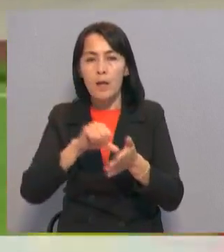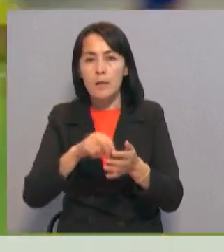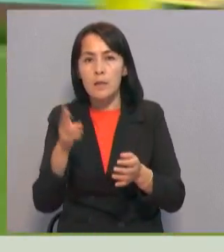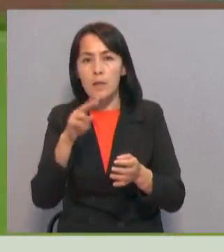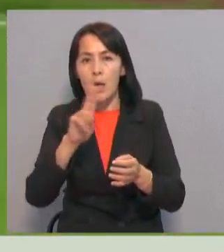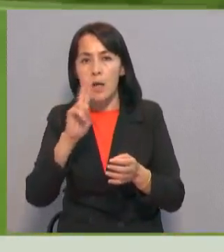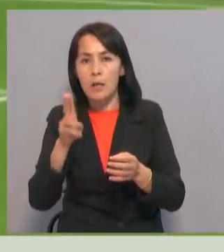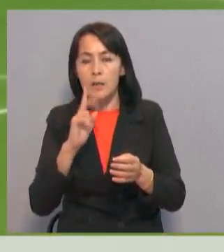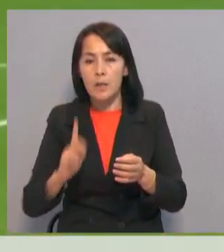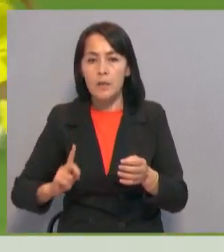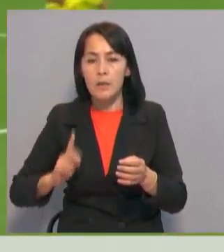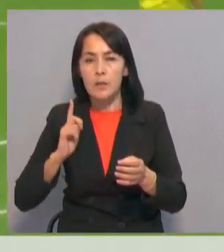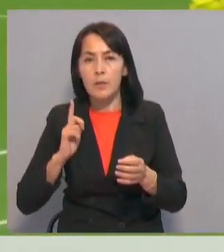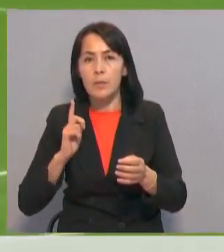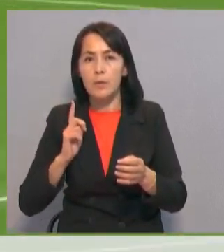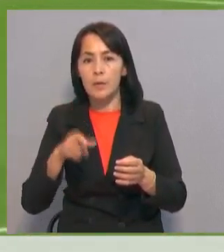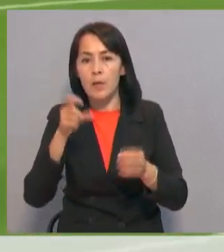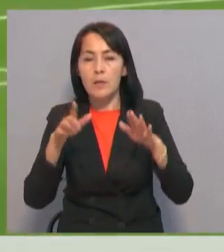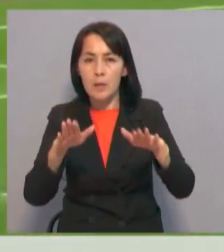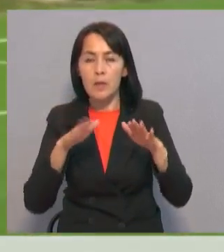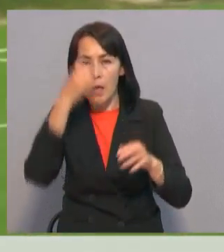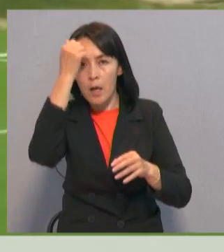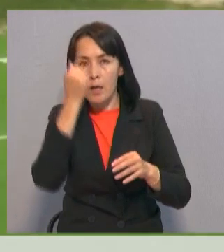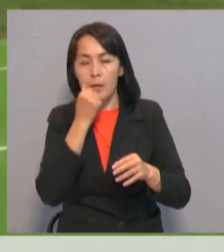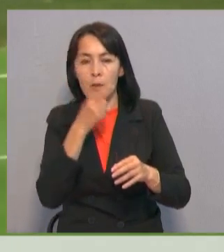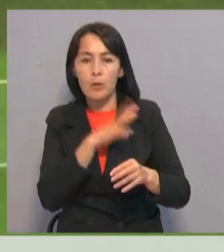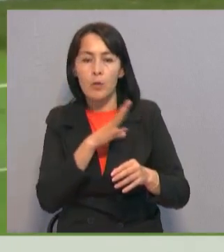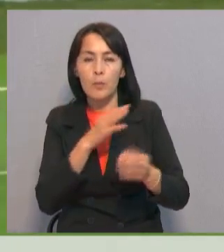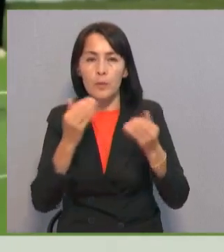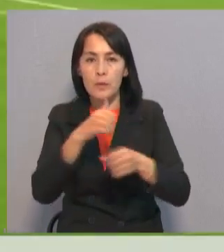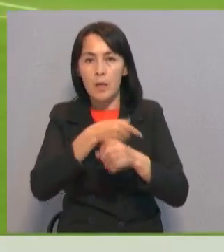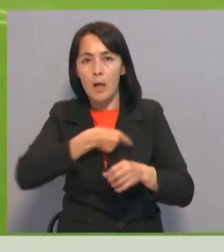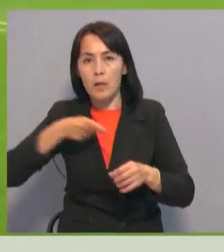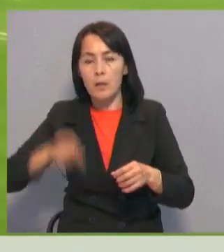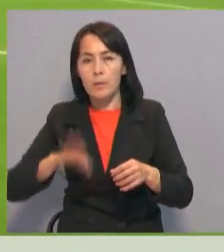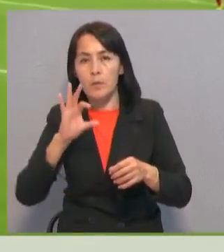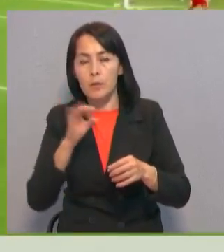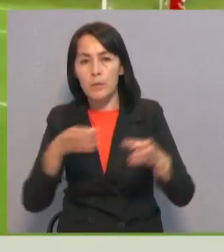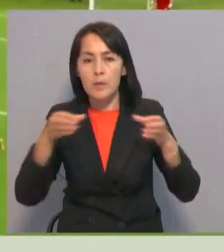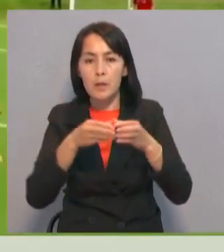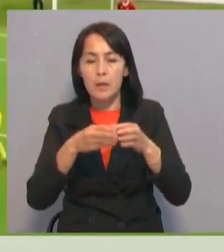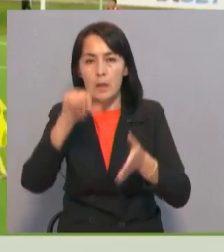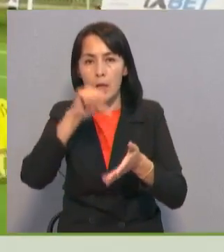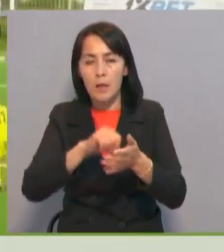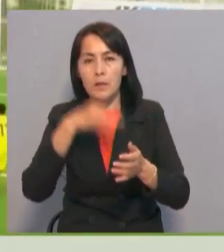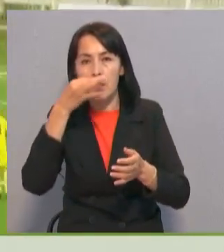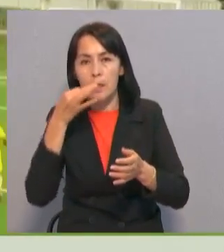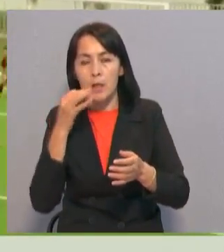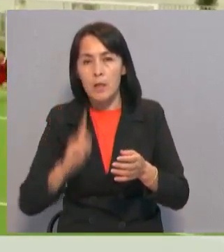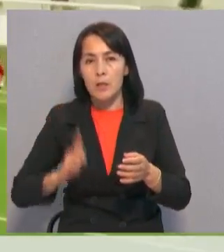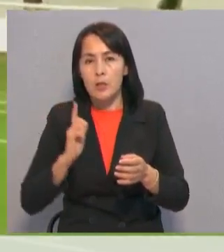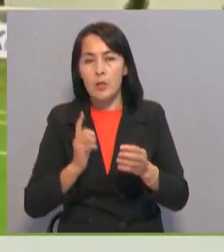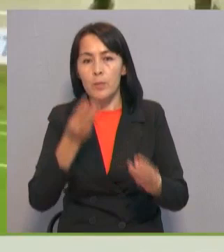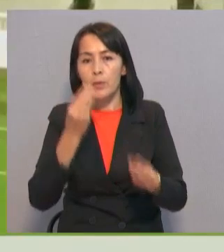Димаш Құдайбергеннің шеберлігіне жанкүйерлер разылығын білдіруде. Құрама команданың бас бапкері Ордабасы командасында өнер көрсеткен тәжірибелі шебер